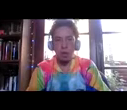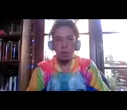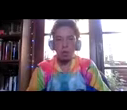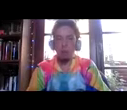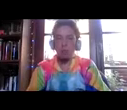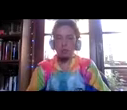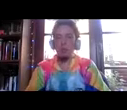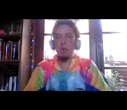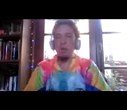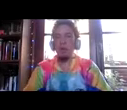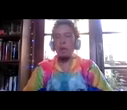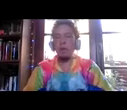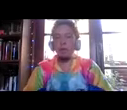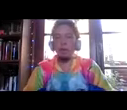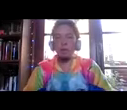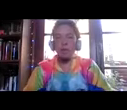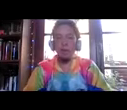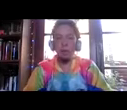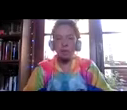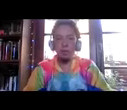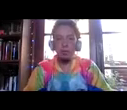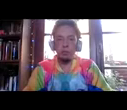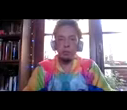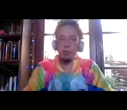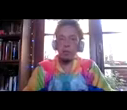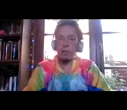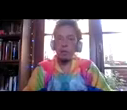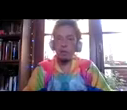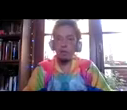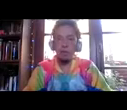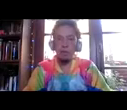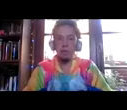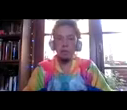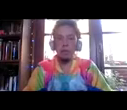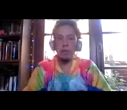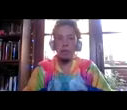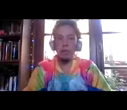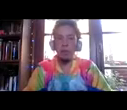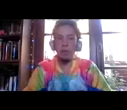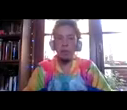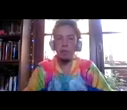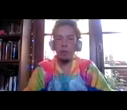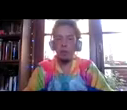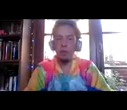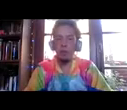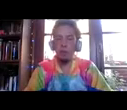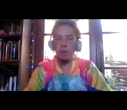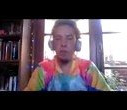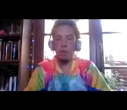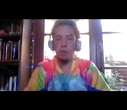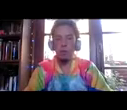à part. Nous avons une loi d'identité des genres qui garantit que toutes